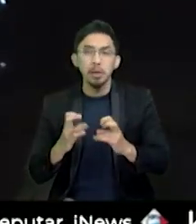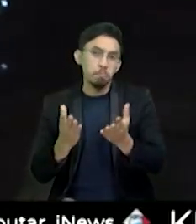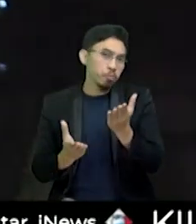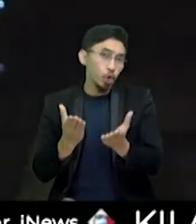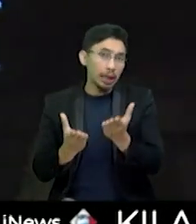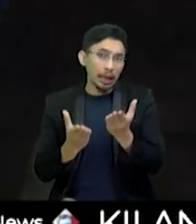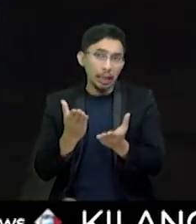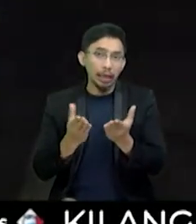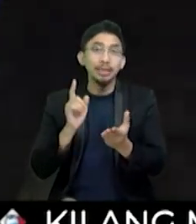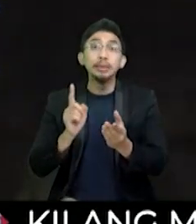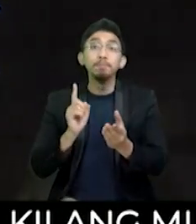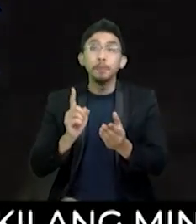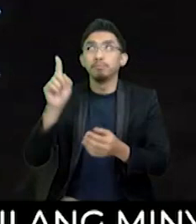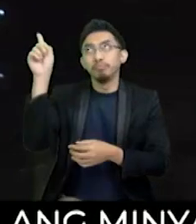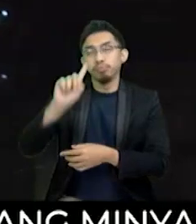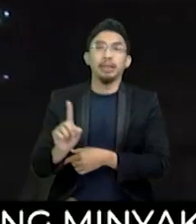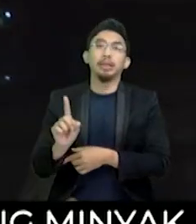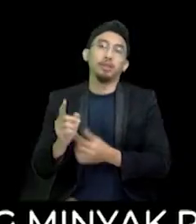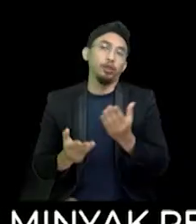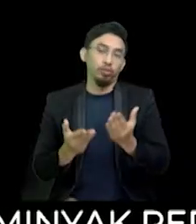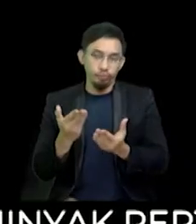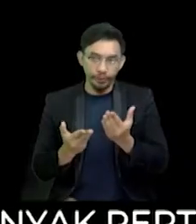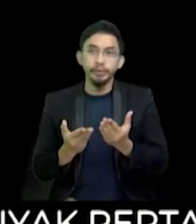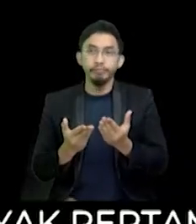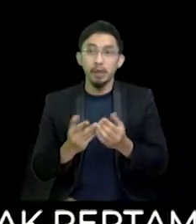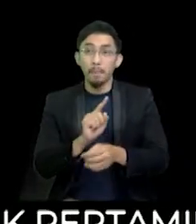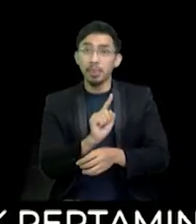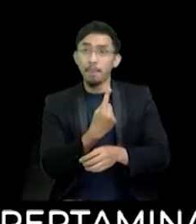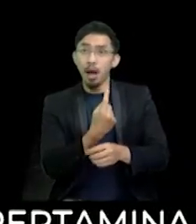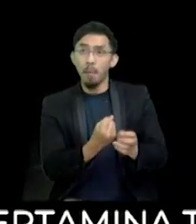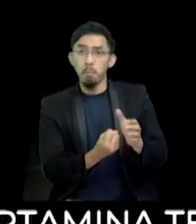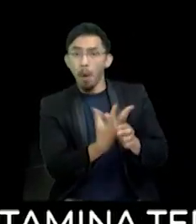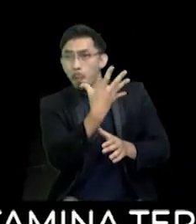petir. Pasalnya saat kejadian hujan deras disertai petir melanda wilayah ini.